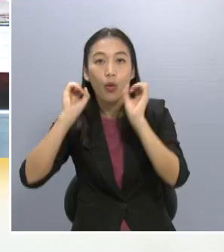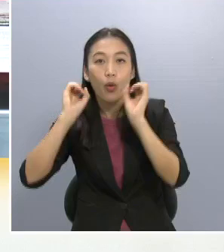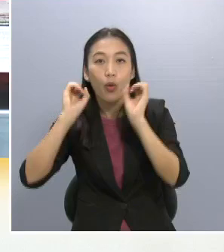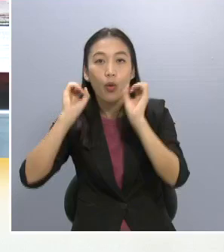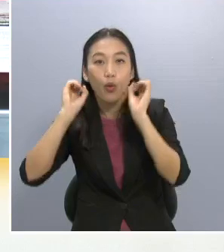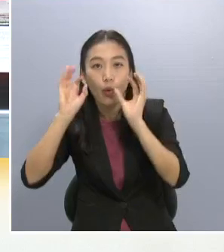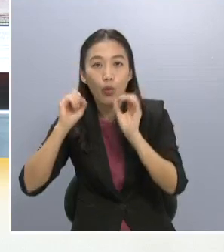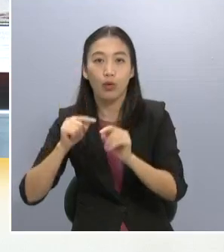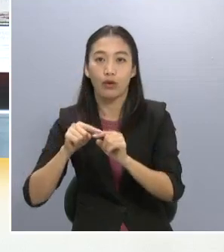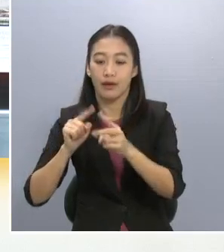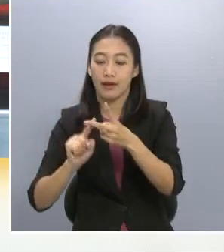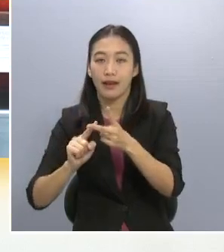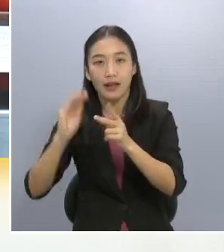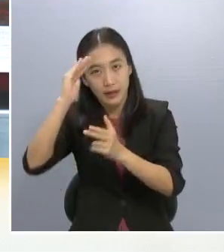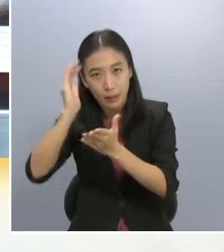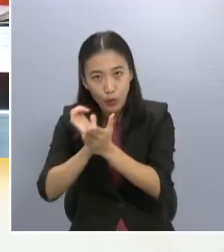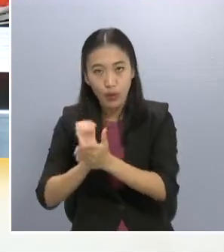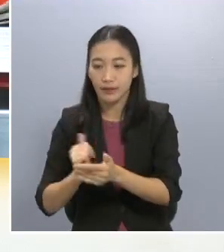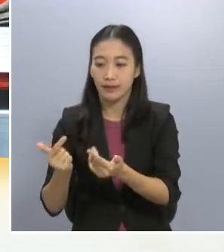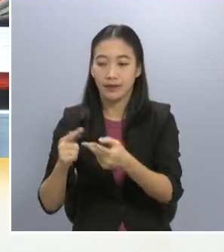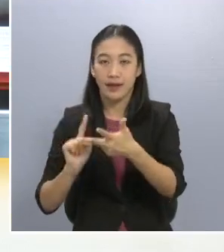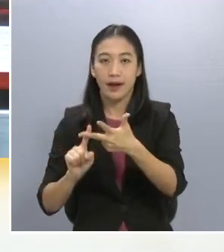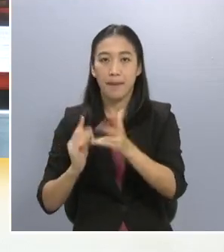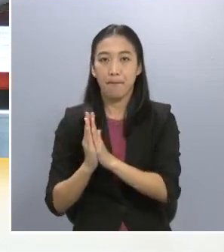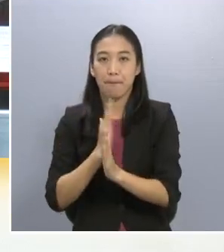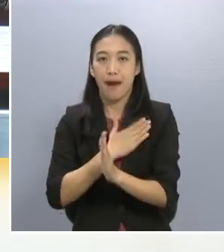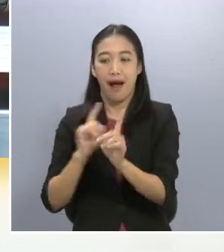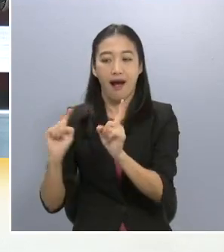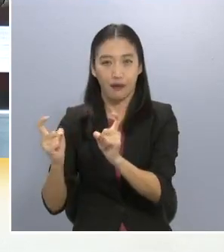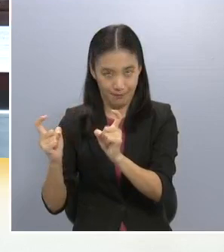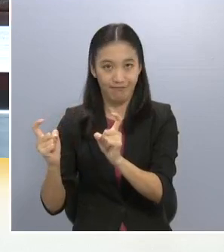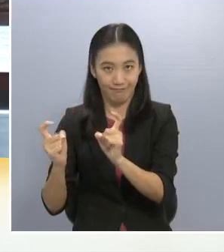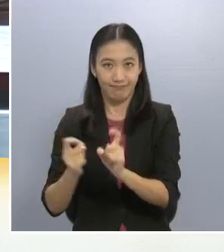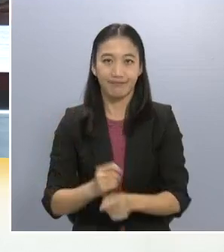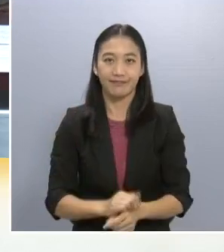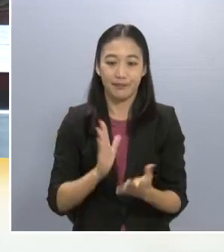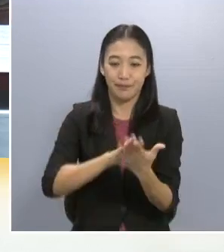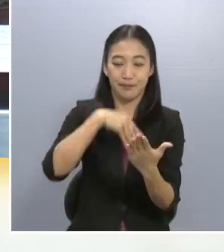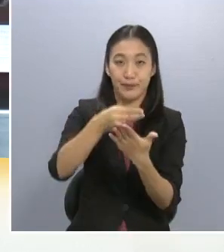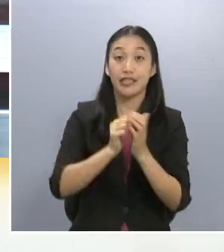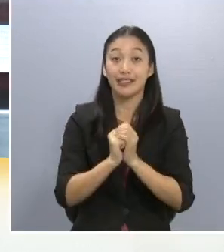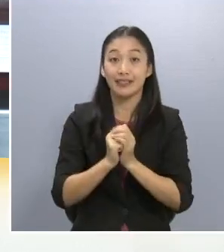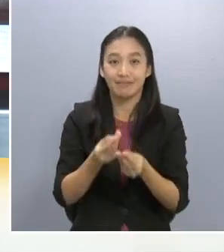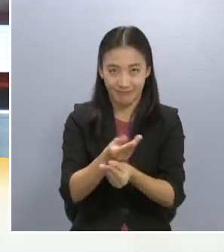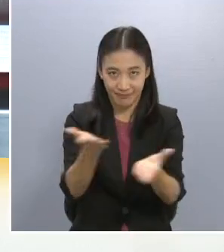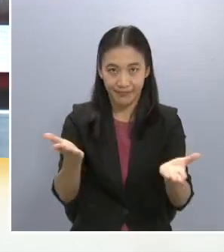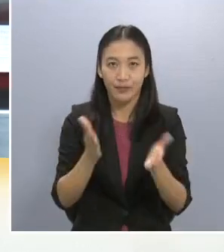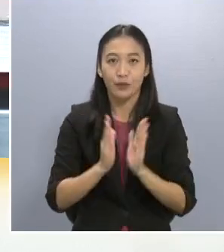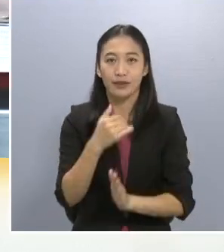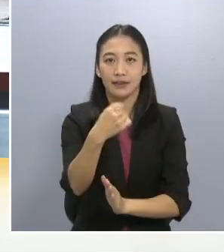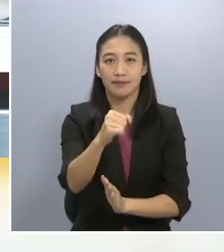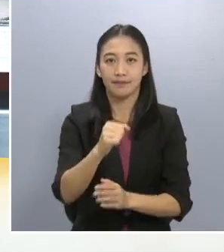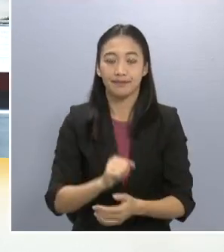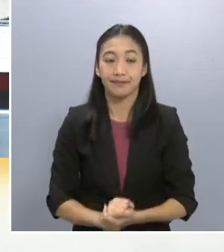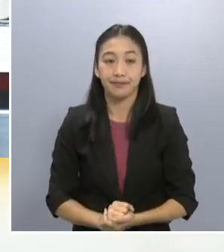มาดูปากท้องกันบ้างครับท่านผู้ชมครับสรุปสักนิดนึงนะสำหรับท่านที่สนใจจะไปเที่ยวด้วยกันกับรัฐบาล